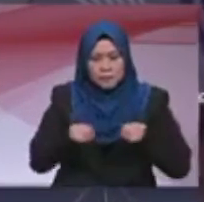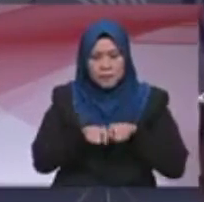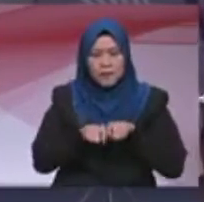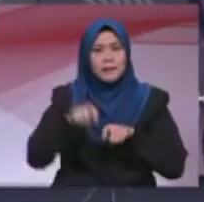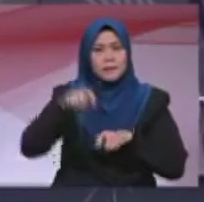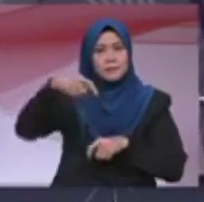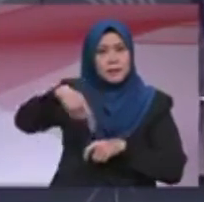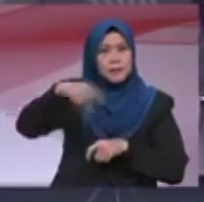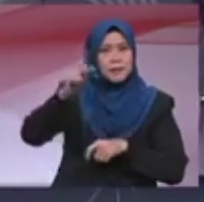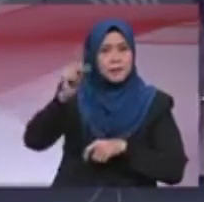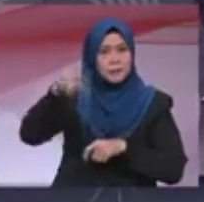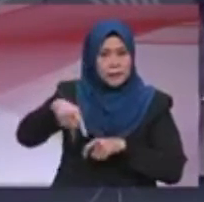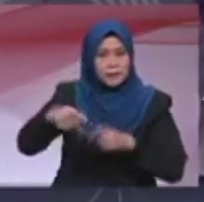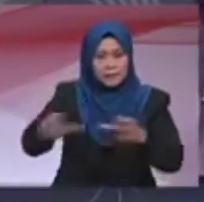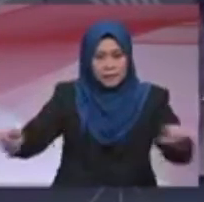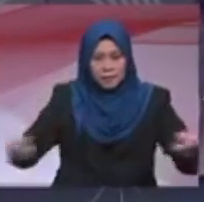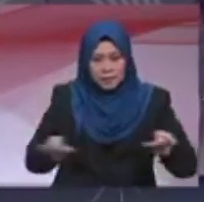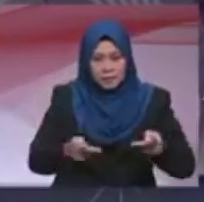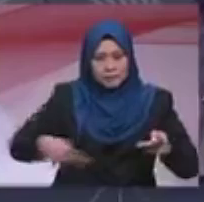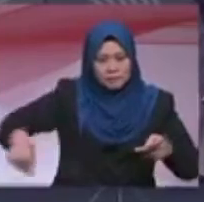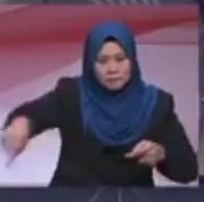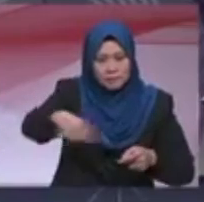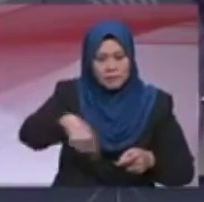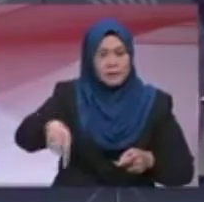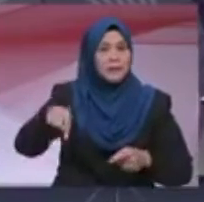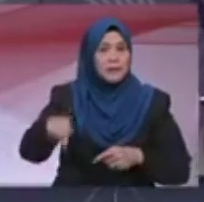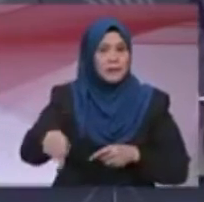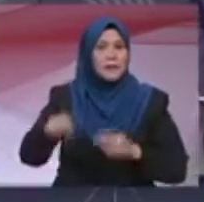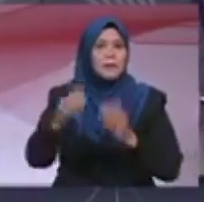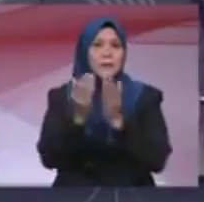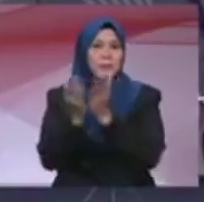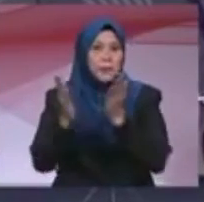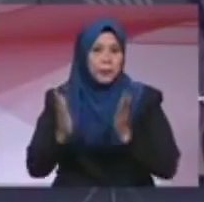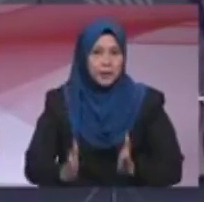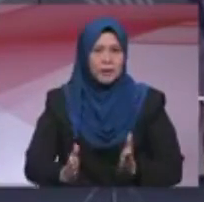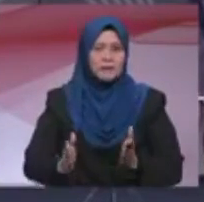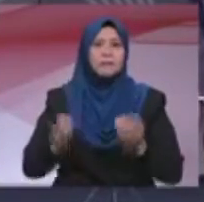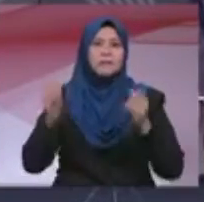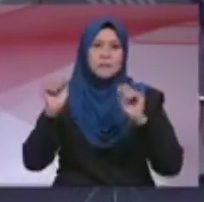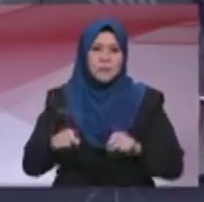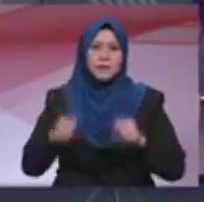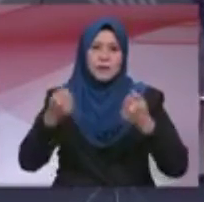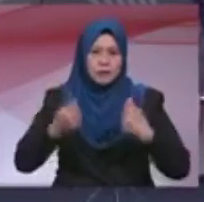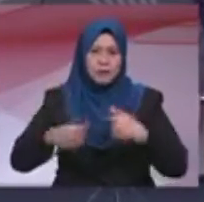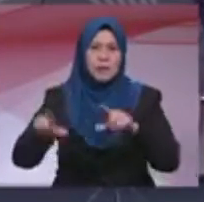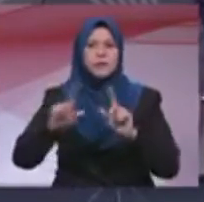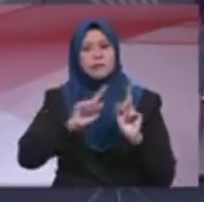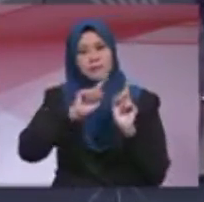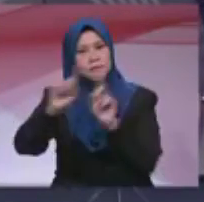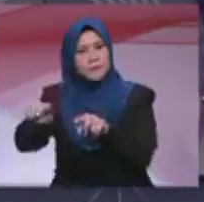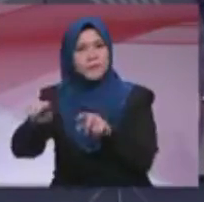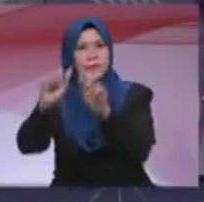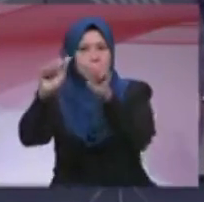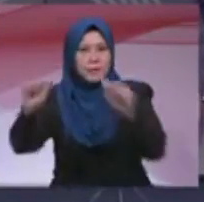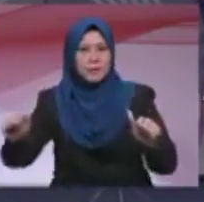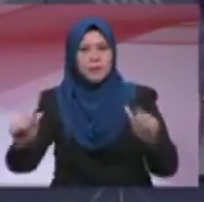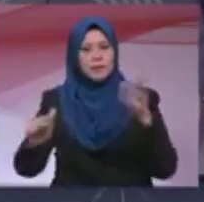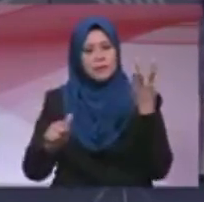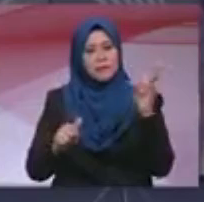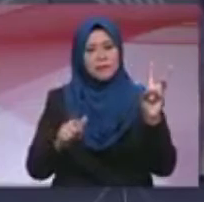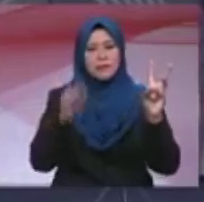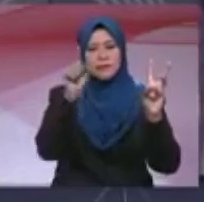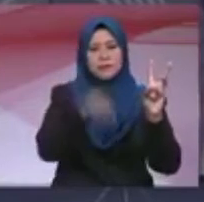negeri PKP, maka murid ini dibenarkan pulang ke asrama mulai